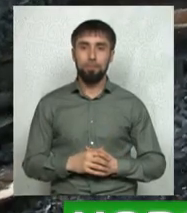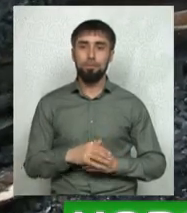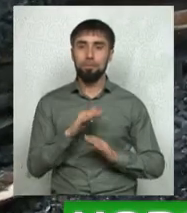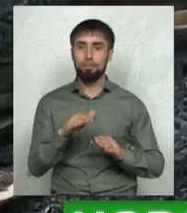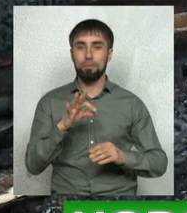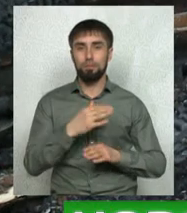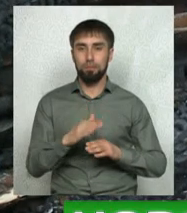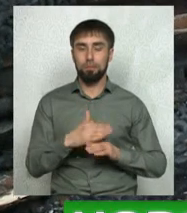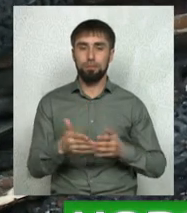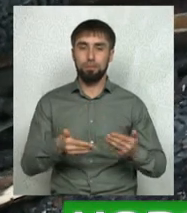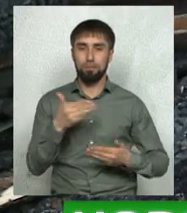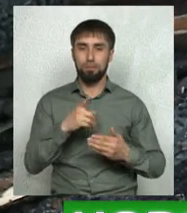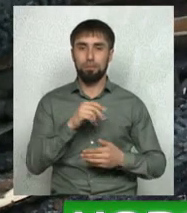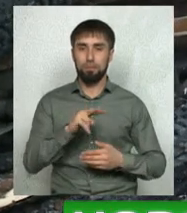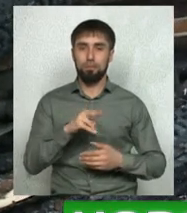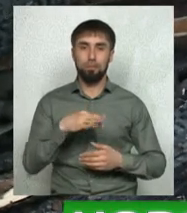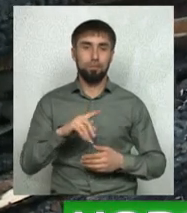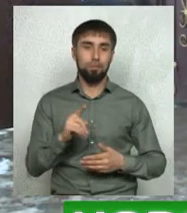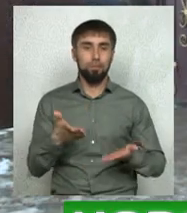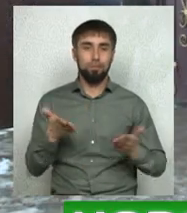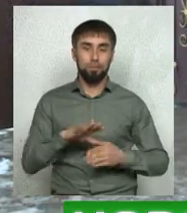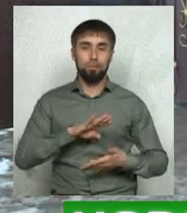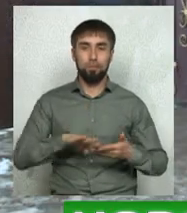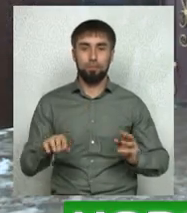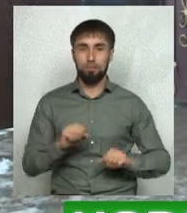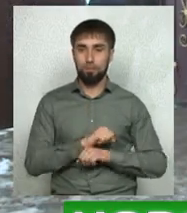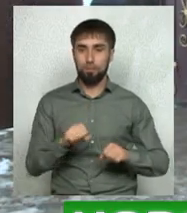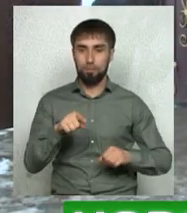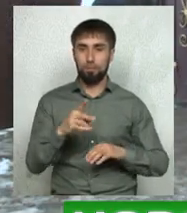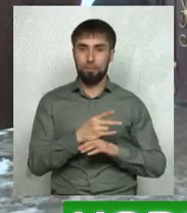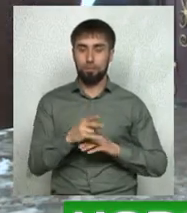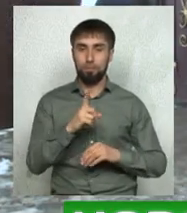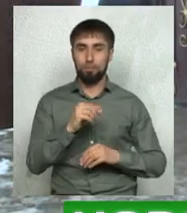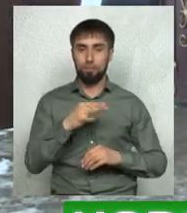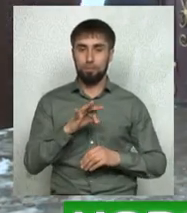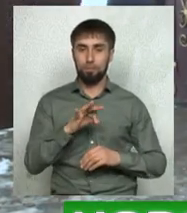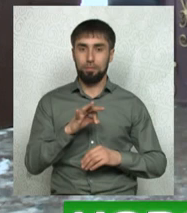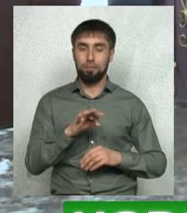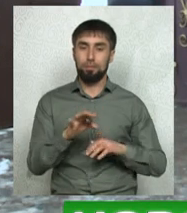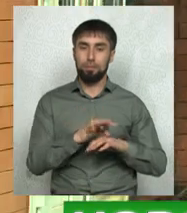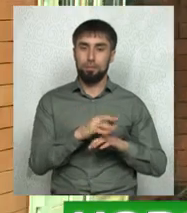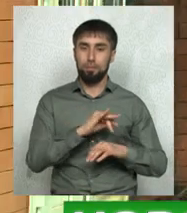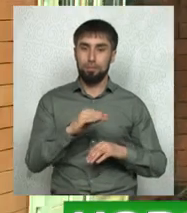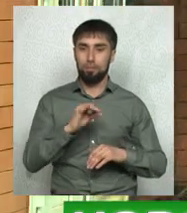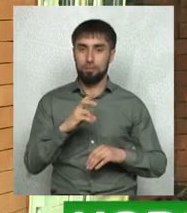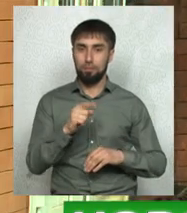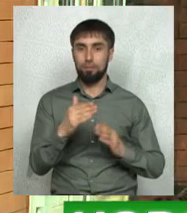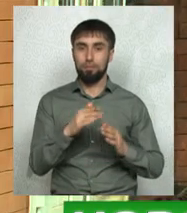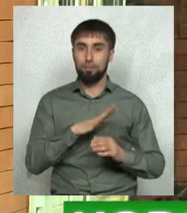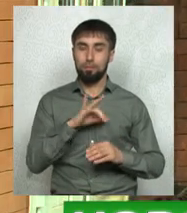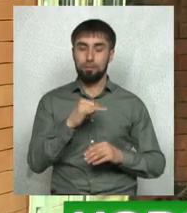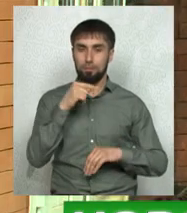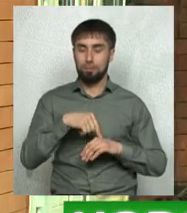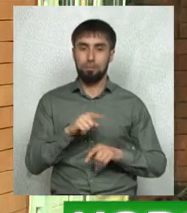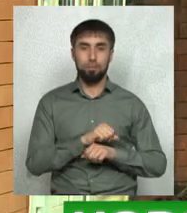Дети понемногу разбирают завалы, то, что осталось после взрыва этой ночью в Икажево. Супруги Цичоевы были дома, когда внезапно